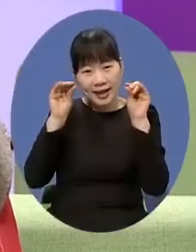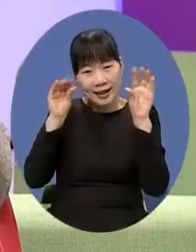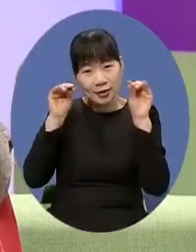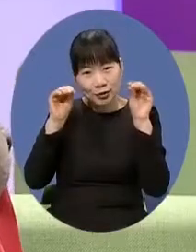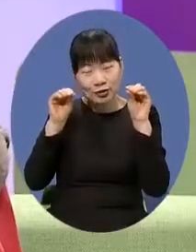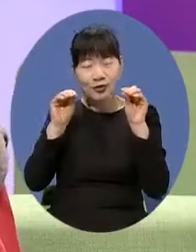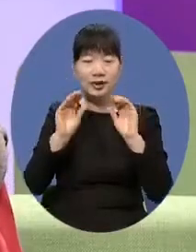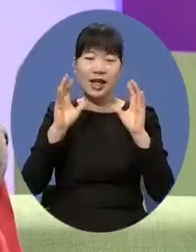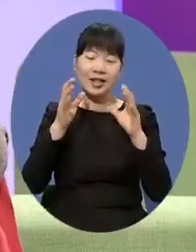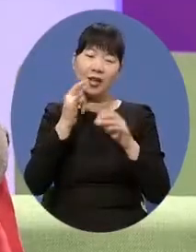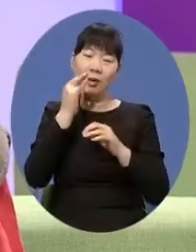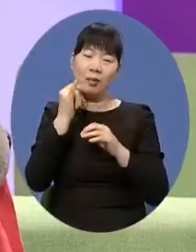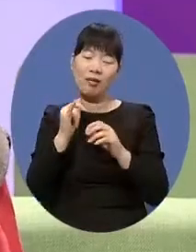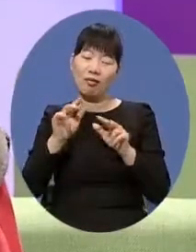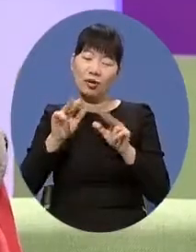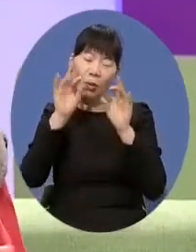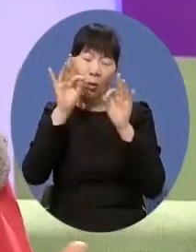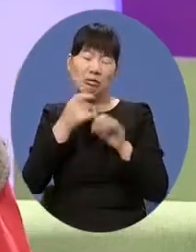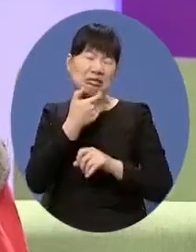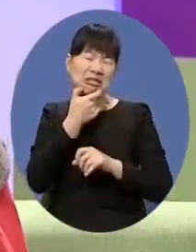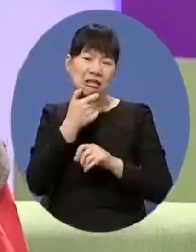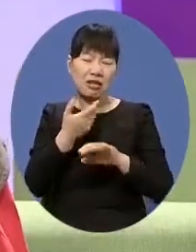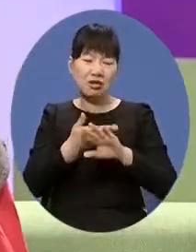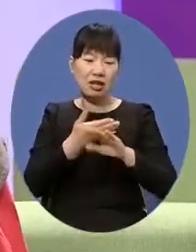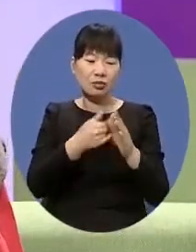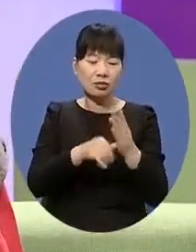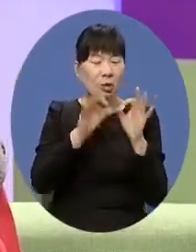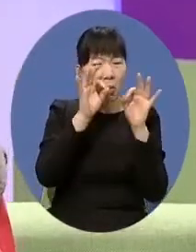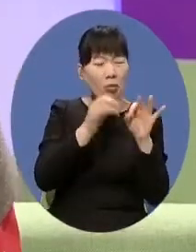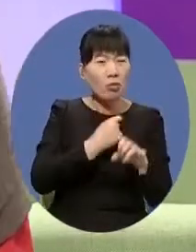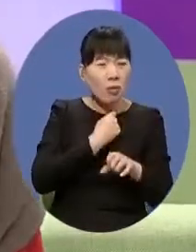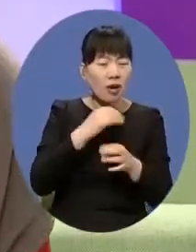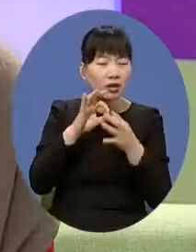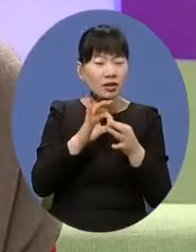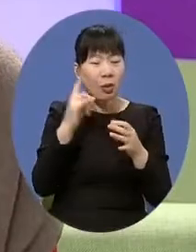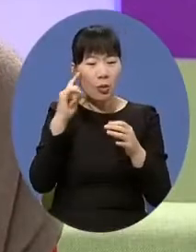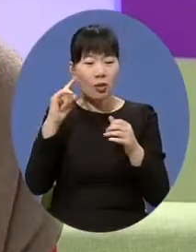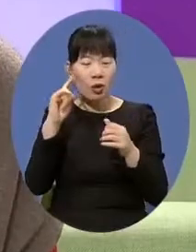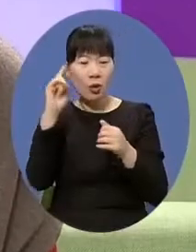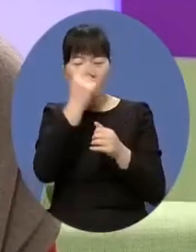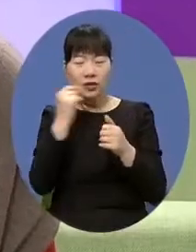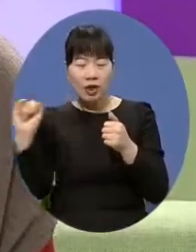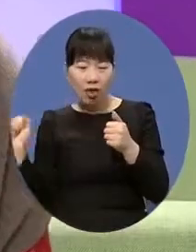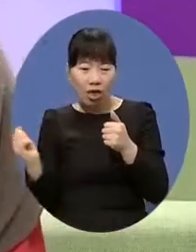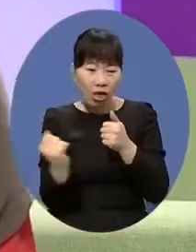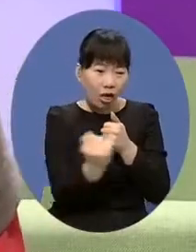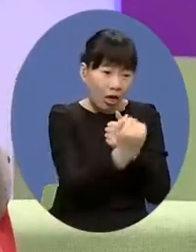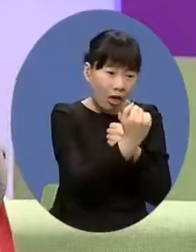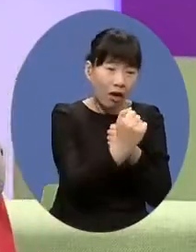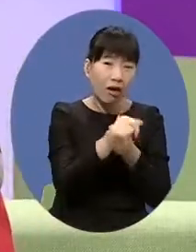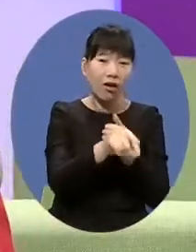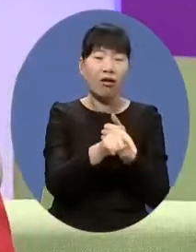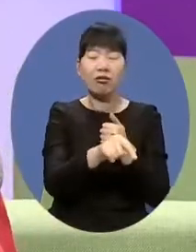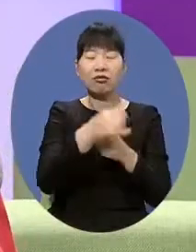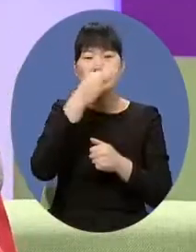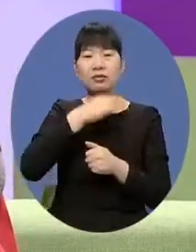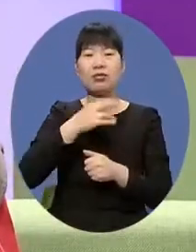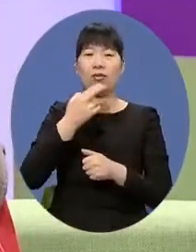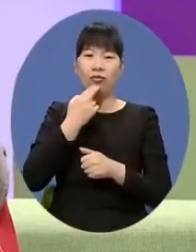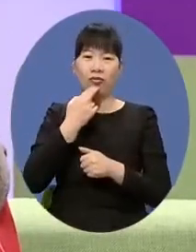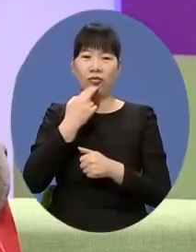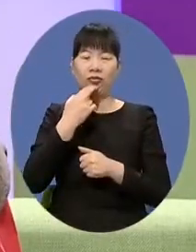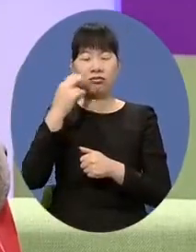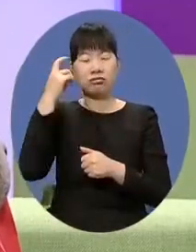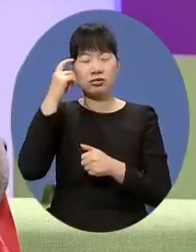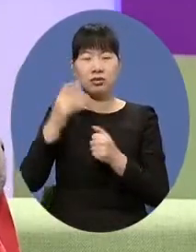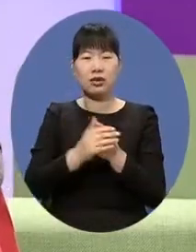네. 애기가 엄마를 지금 보고 싶지 않고 주변에 다른 사물을 보고 싶을 때 계속 얼굴을 갖다 대시면요. 네. 이 자극을 의미 없는 자극으로